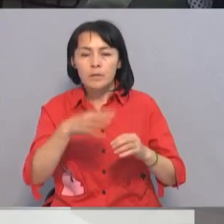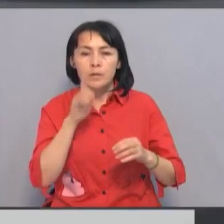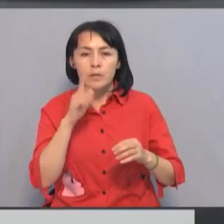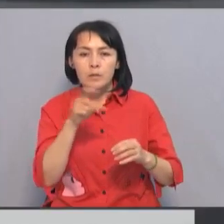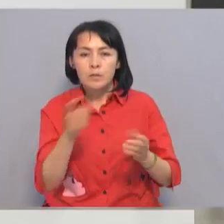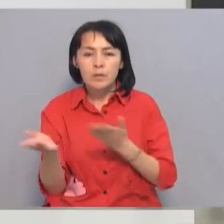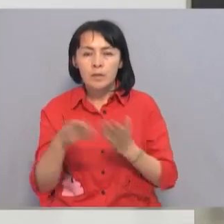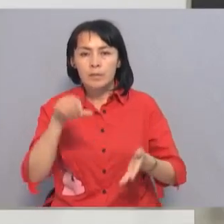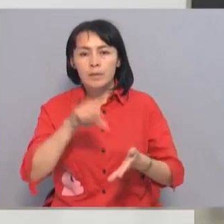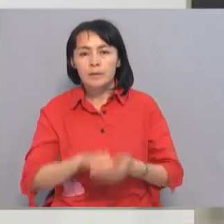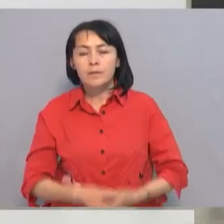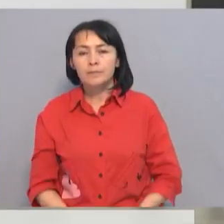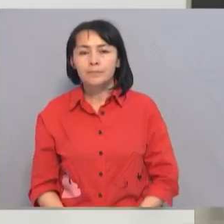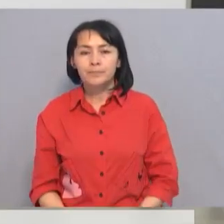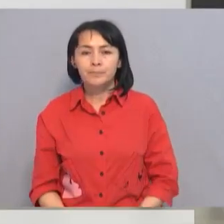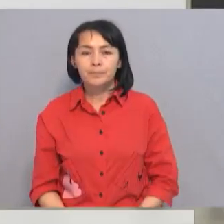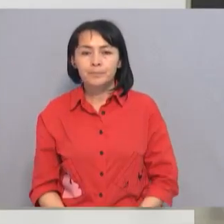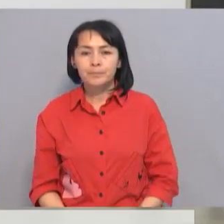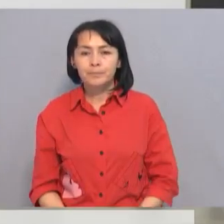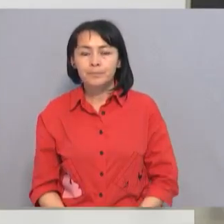студентов вузов.